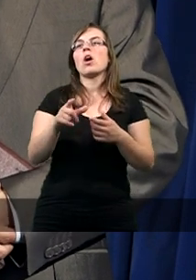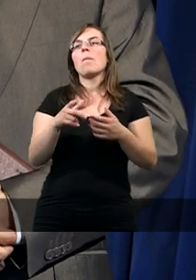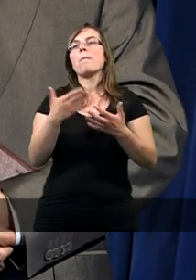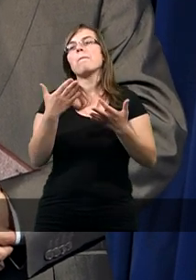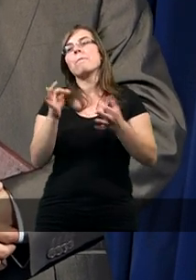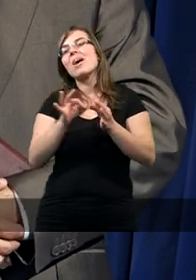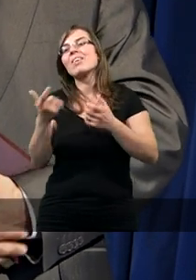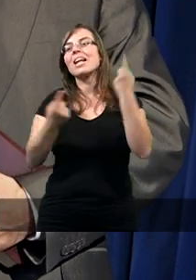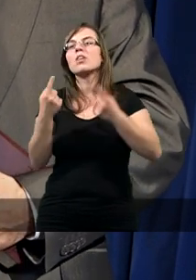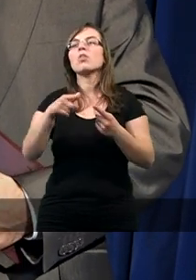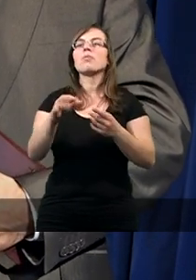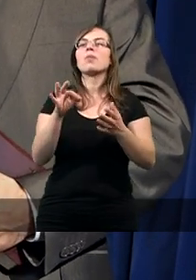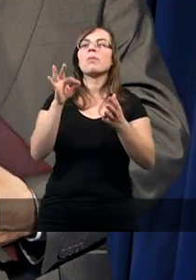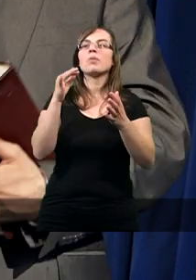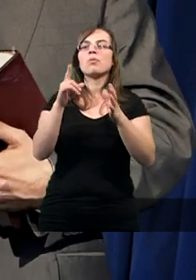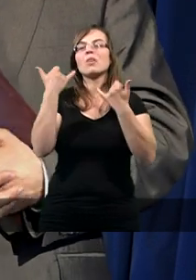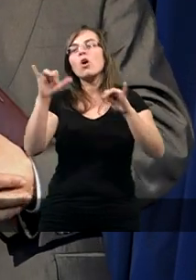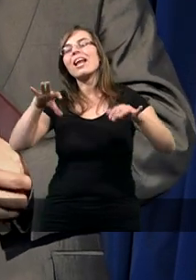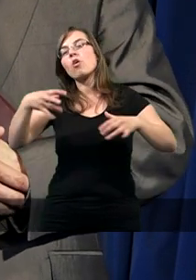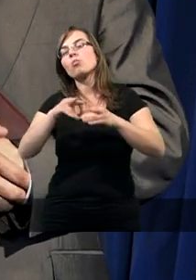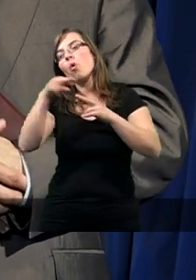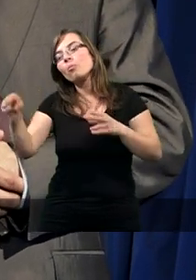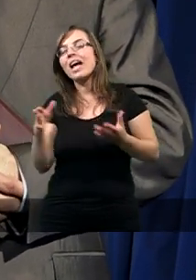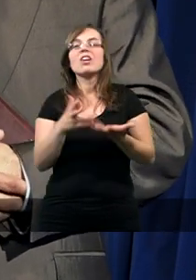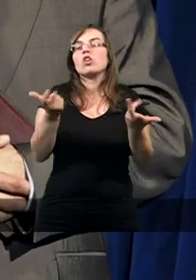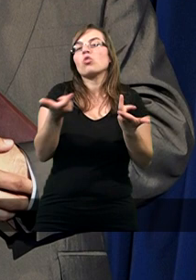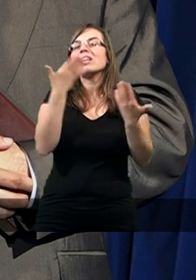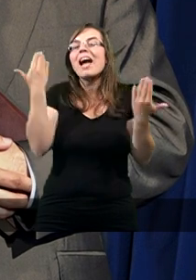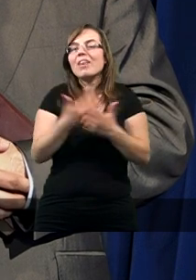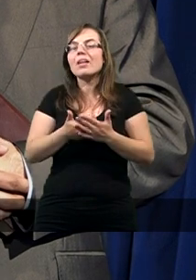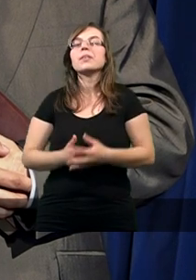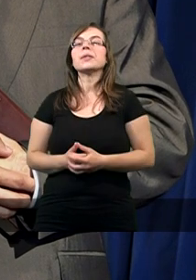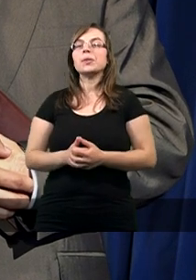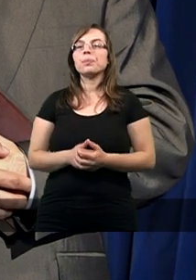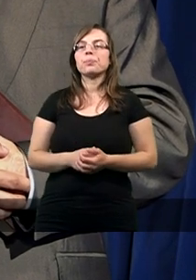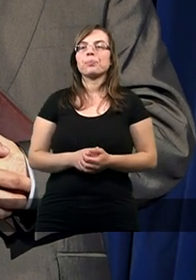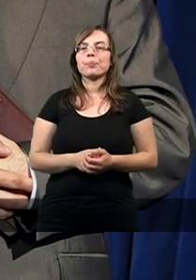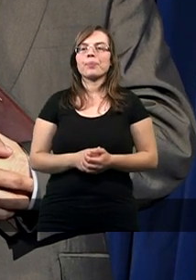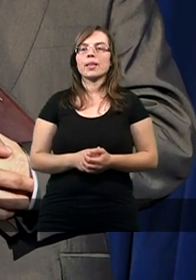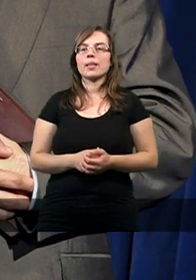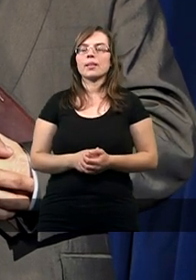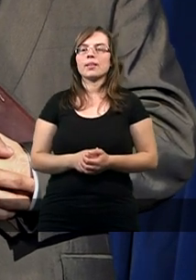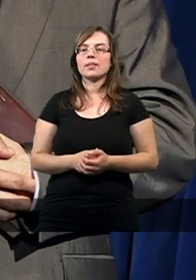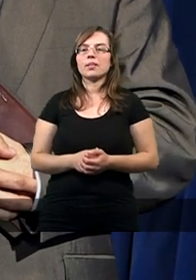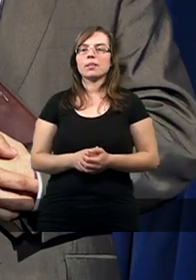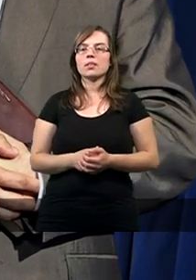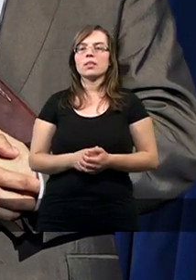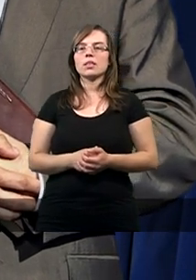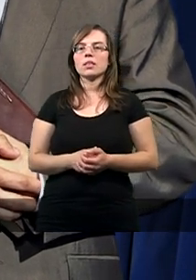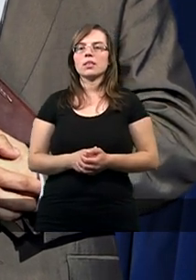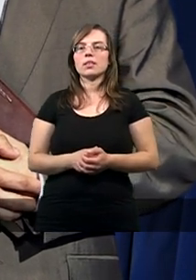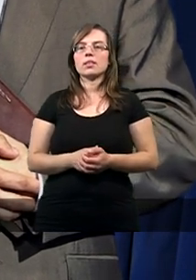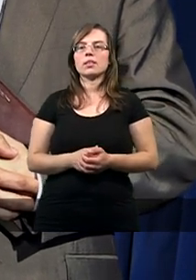odszedł na emeryturę, czy też przeniósł się do innego zboru. But this church congregation got together and decided they needed to